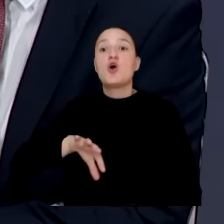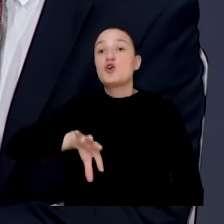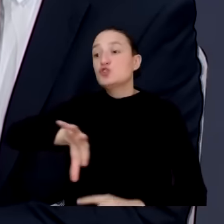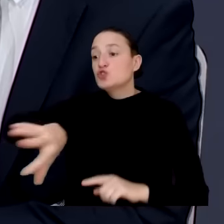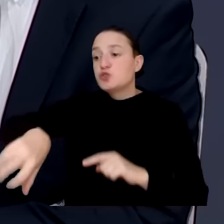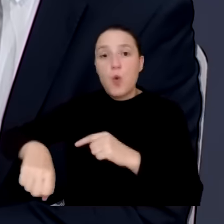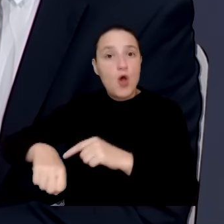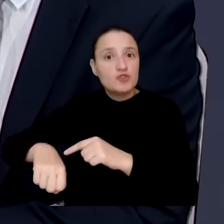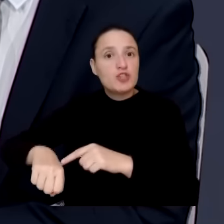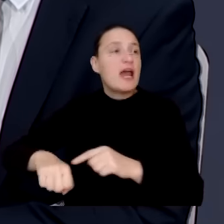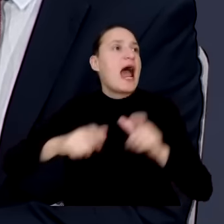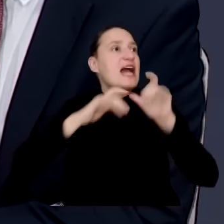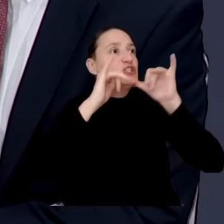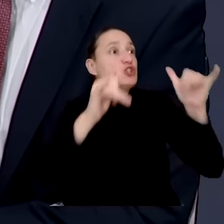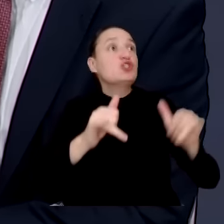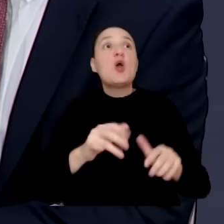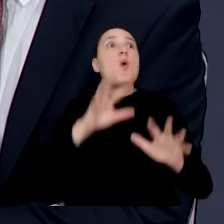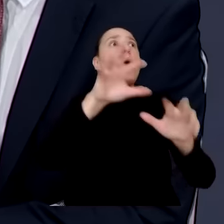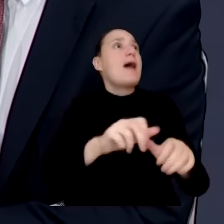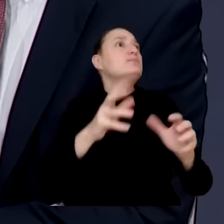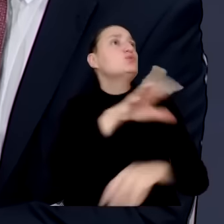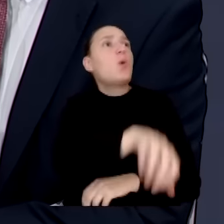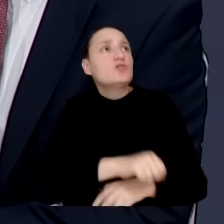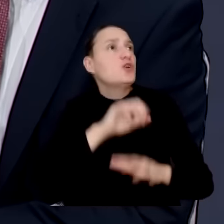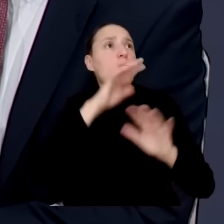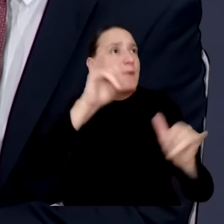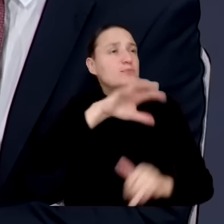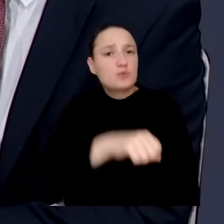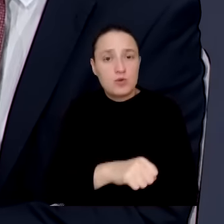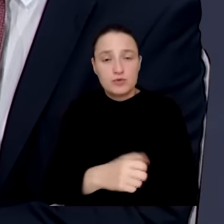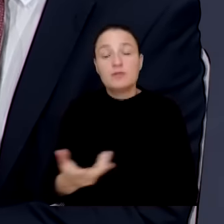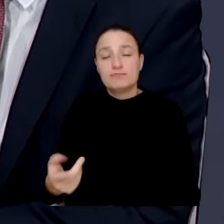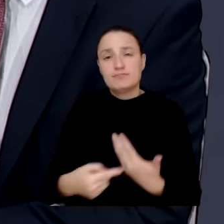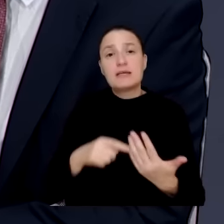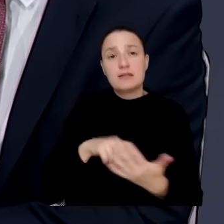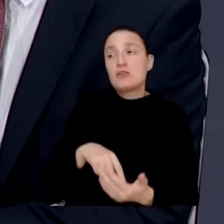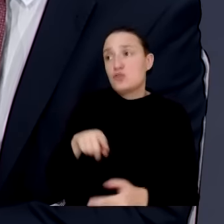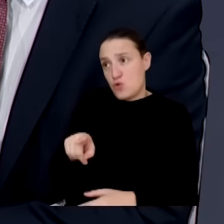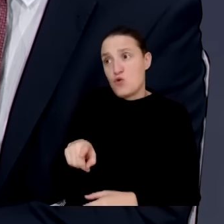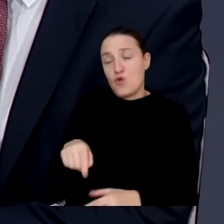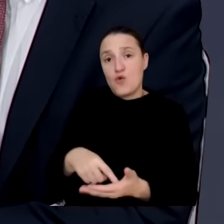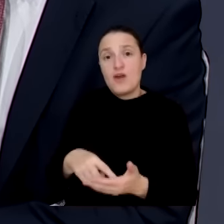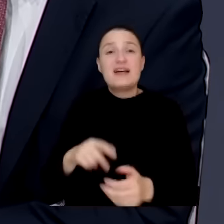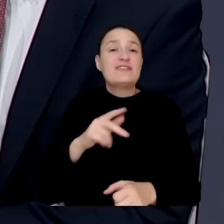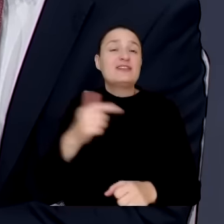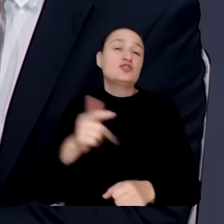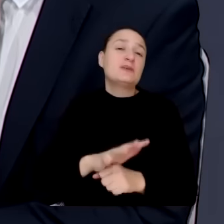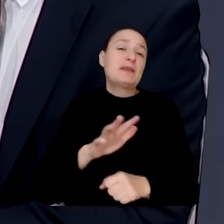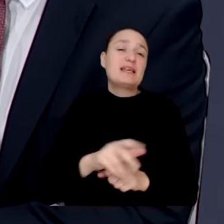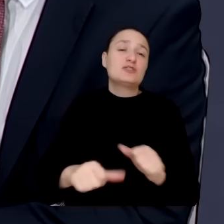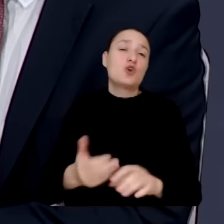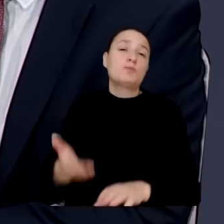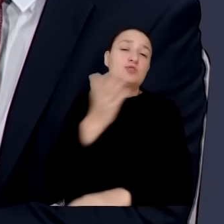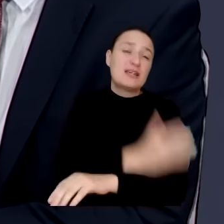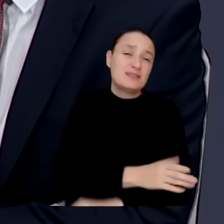złodzieja robi to po to żeby odwrócić uwagę Szanowni państwo wtedy kiedy rządziła Platforma Obywatelska przed 2015 rokiem ponad